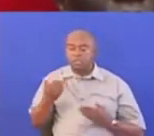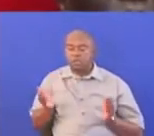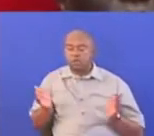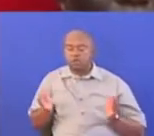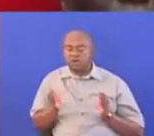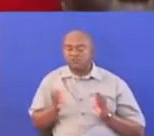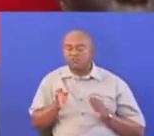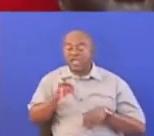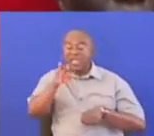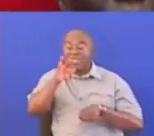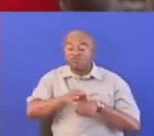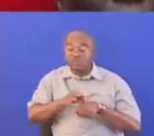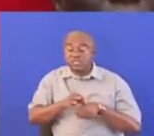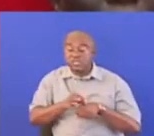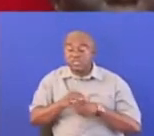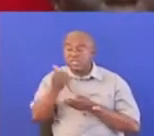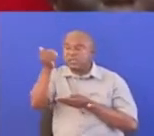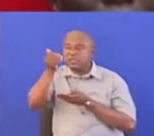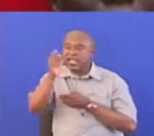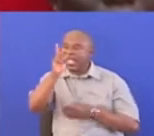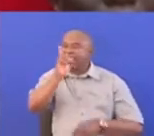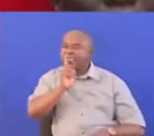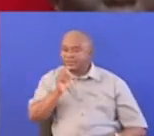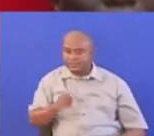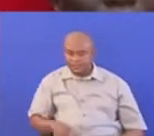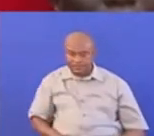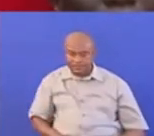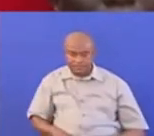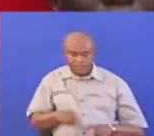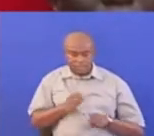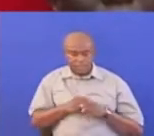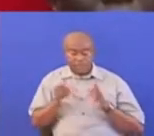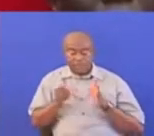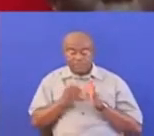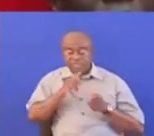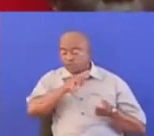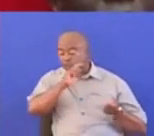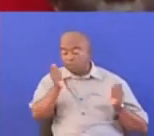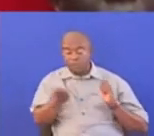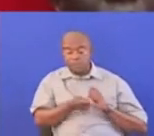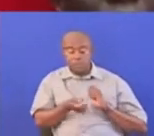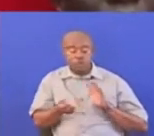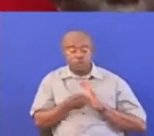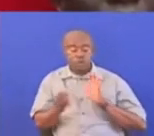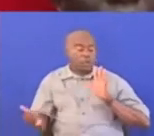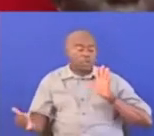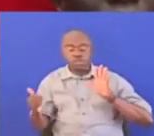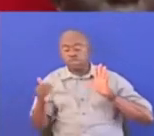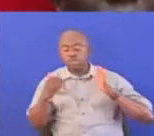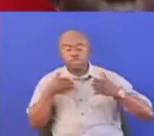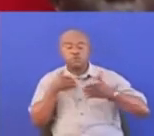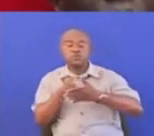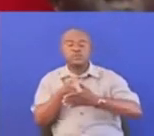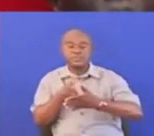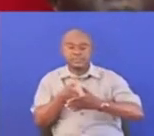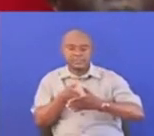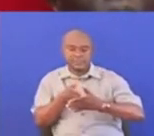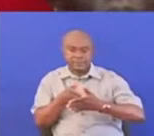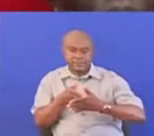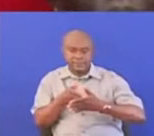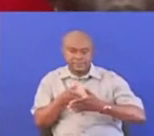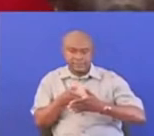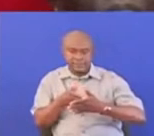wa asali. Kwa hiyo tulipobadilisha sheria tukaweka kizuizi, na hii ilikuwa ni kazi kubwa ya kiuchumi,